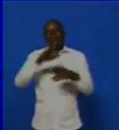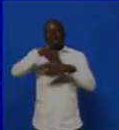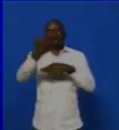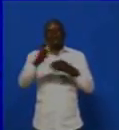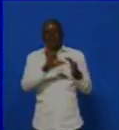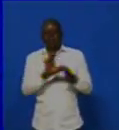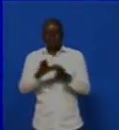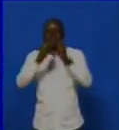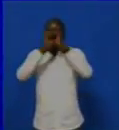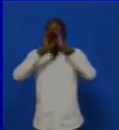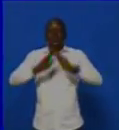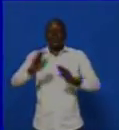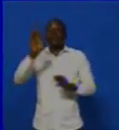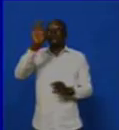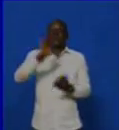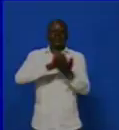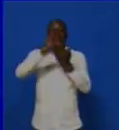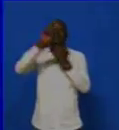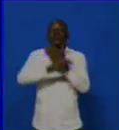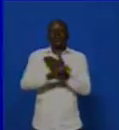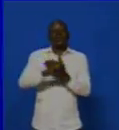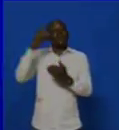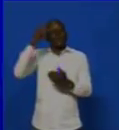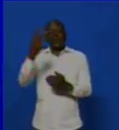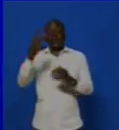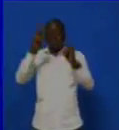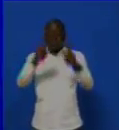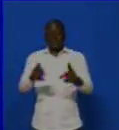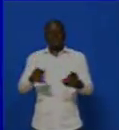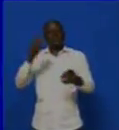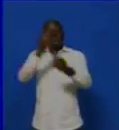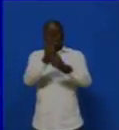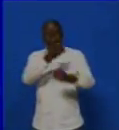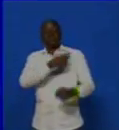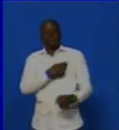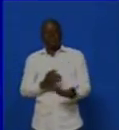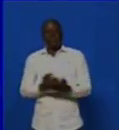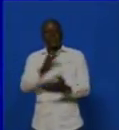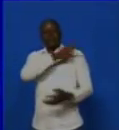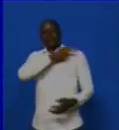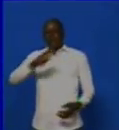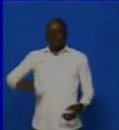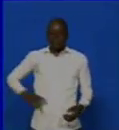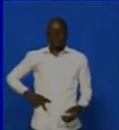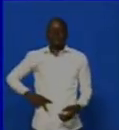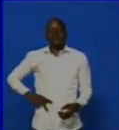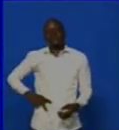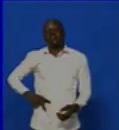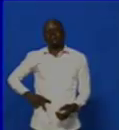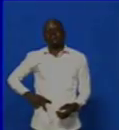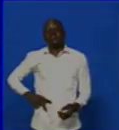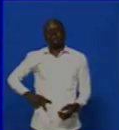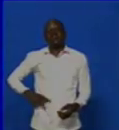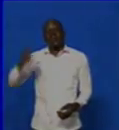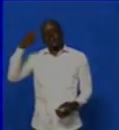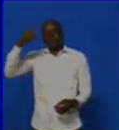9 juillet, les deux dirigeants ont reçu des médailles d'or aux Émirats arabes unis par le prince héritier Mohammed bin Zayed. À l'occasion du nouvel